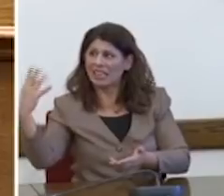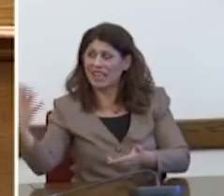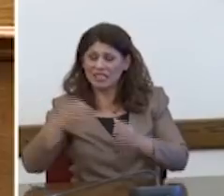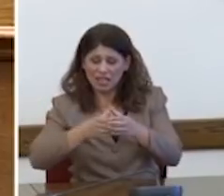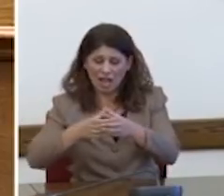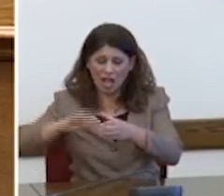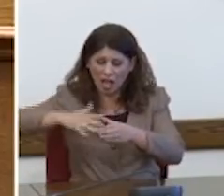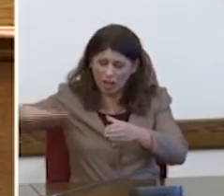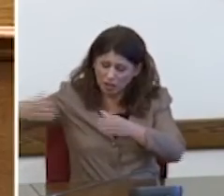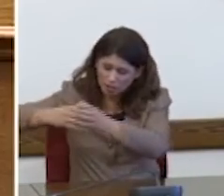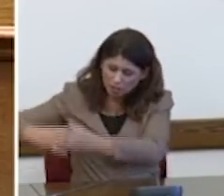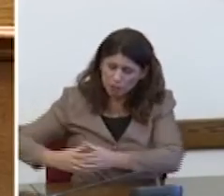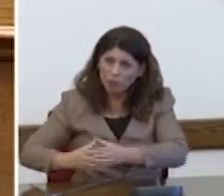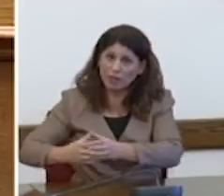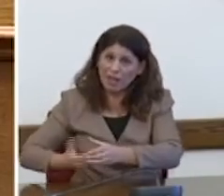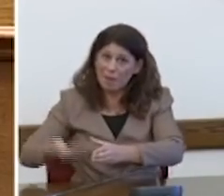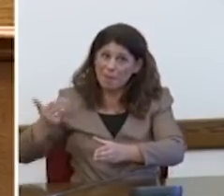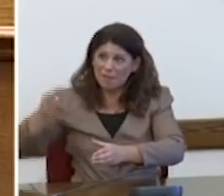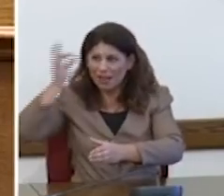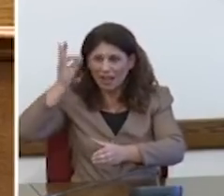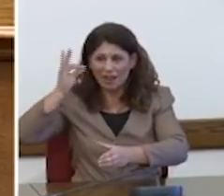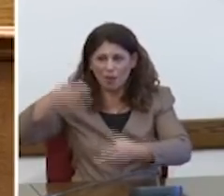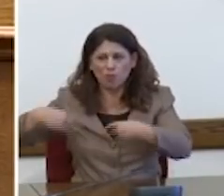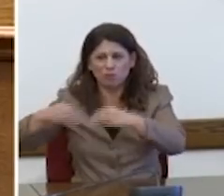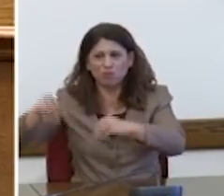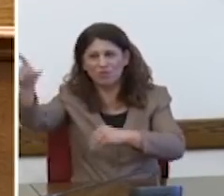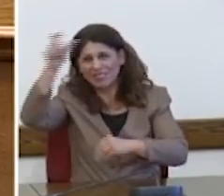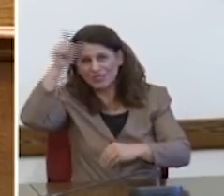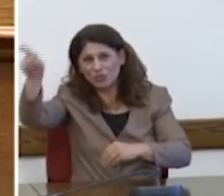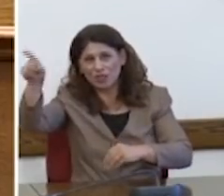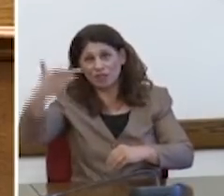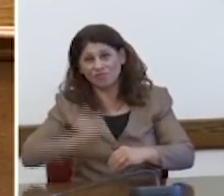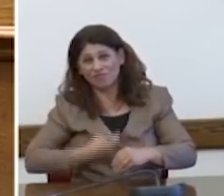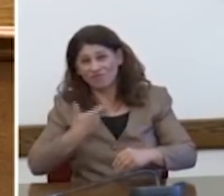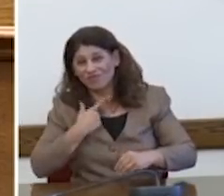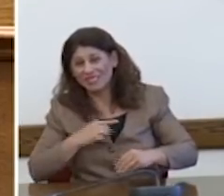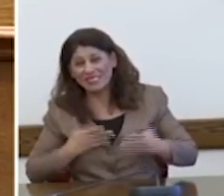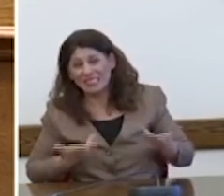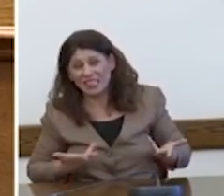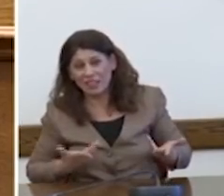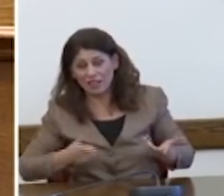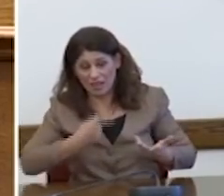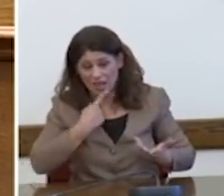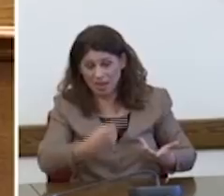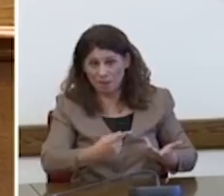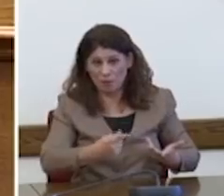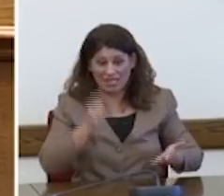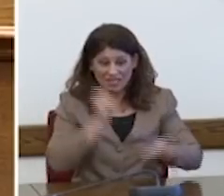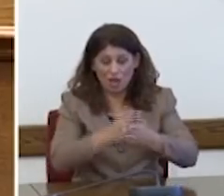Γαλλία, εφοδιάσει με άλλα όπλα την Τουρκία. Ή προτιμάτε να μιλήσουμε για την αγορά του αιώνα